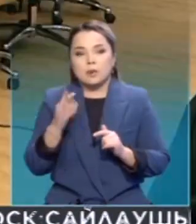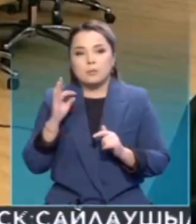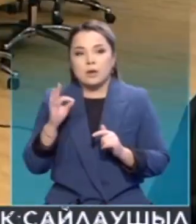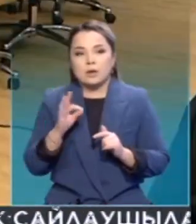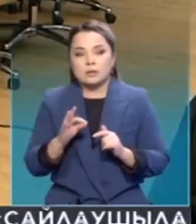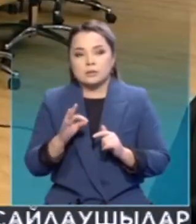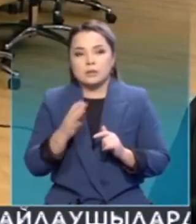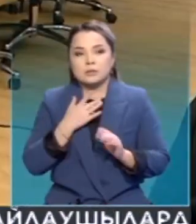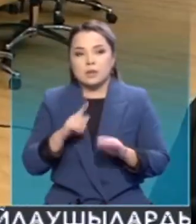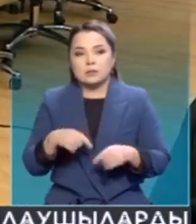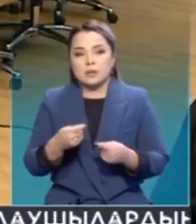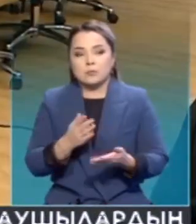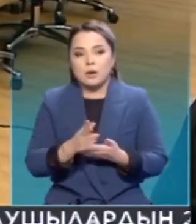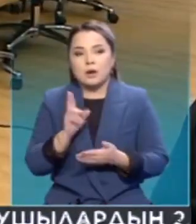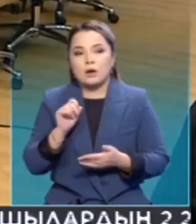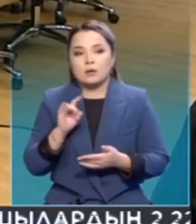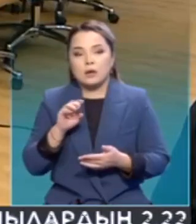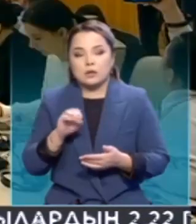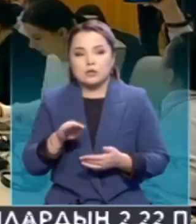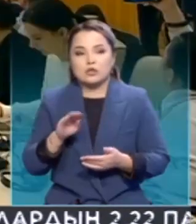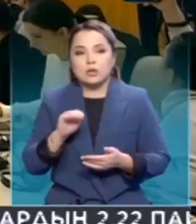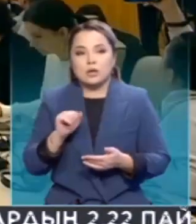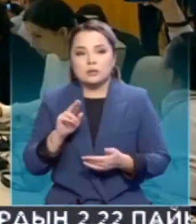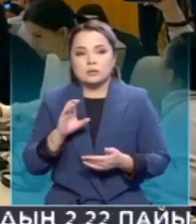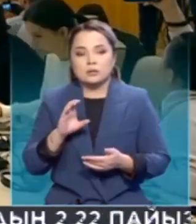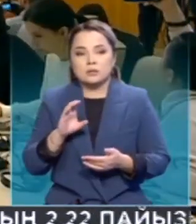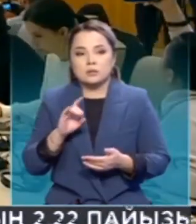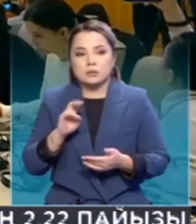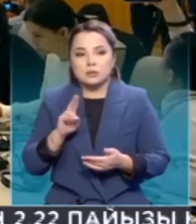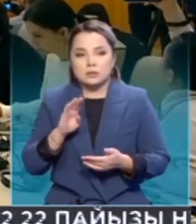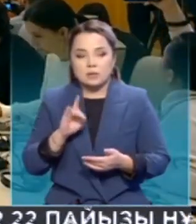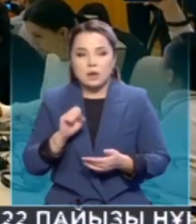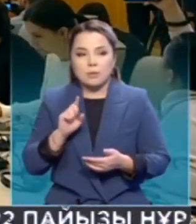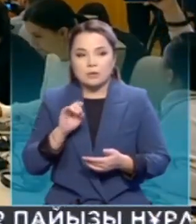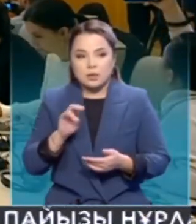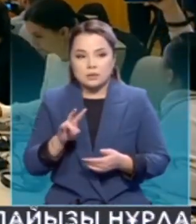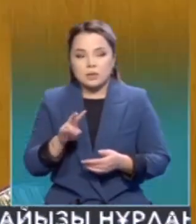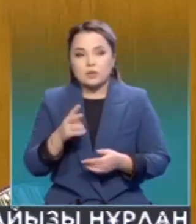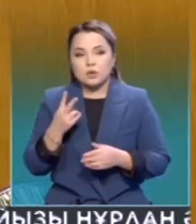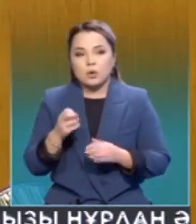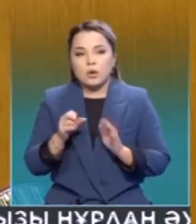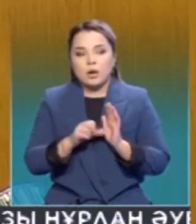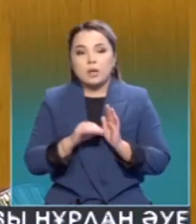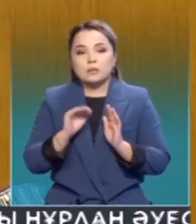3,42%. Қарақат Жақсылыққызы Әбденге